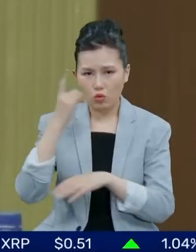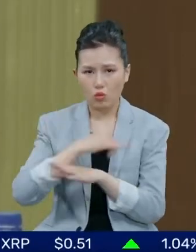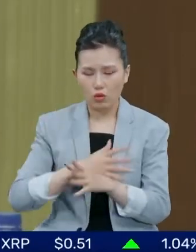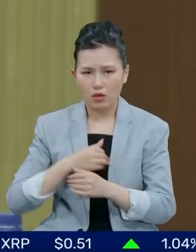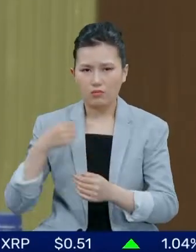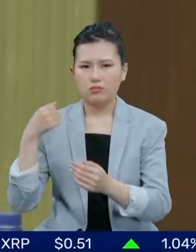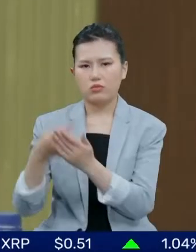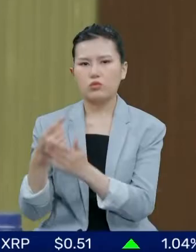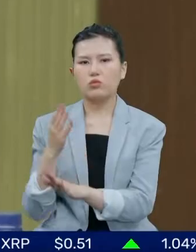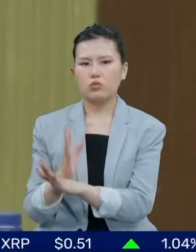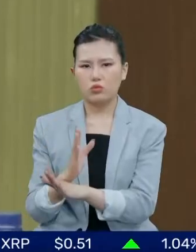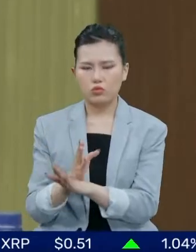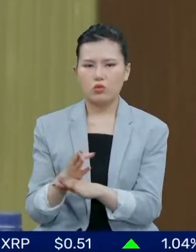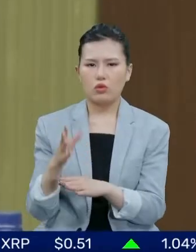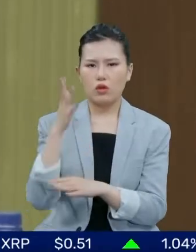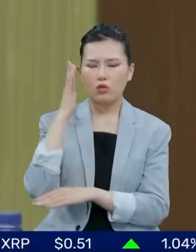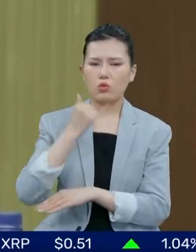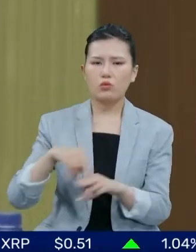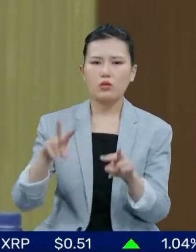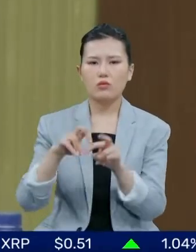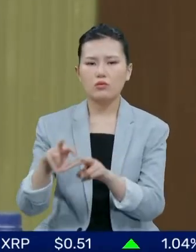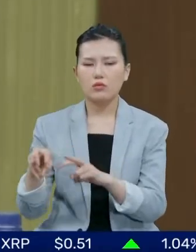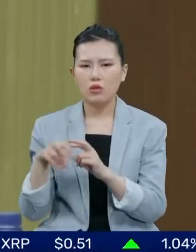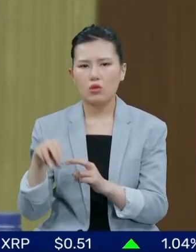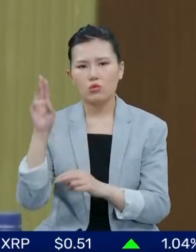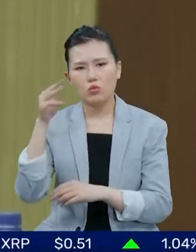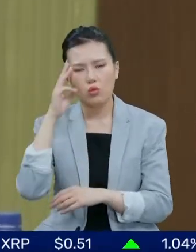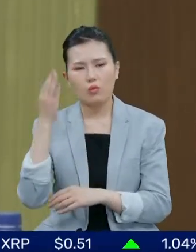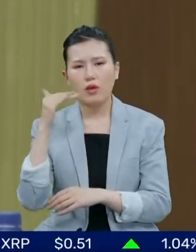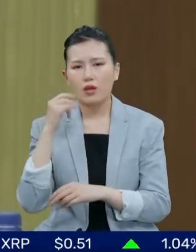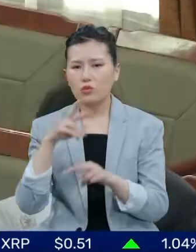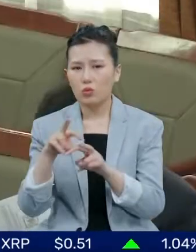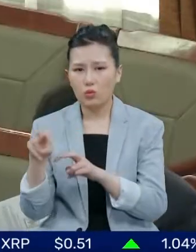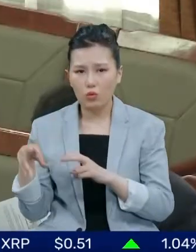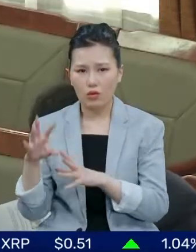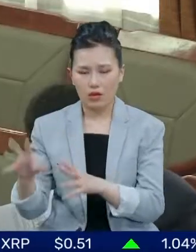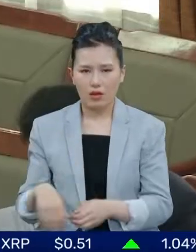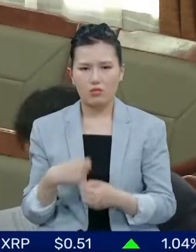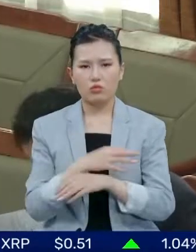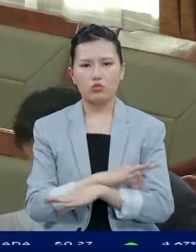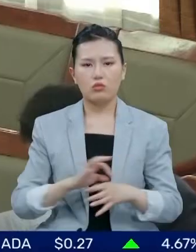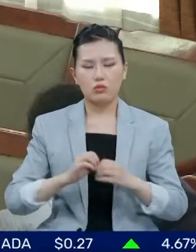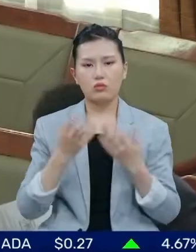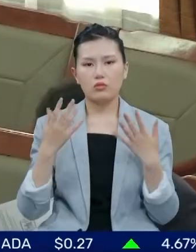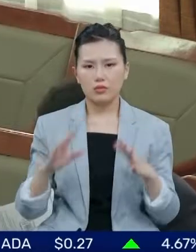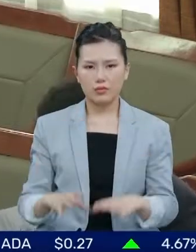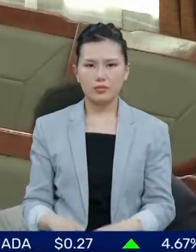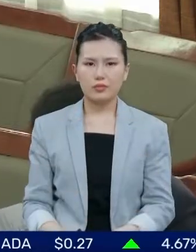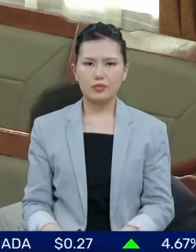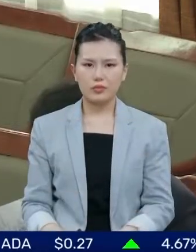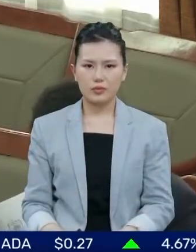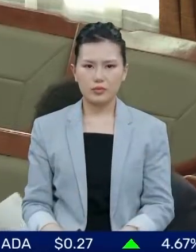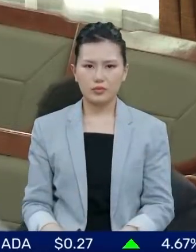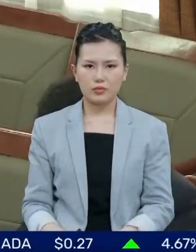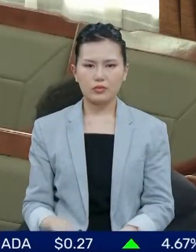одоо бусад улс орнуудын практик нэлээд судалж энэ одоо төслийг босруулсан байгаа. Саяны тайлангуудыг хүлээж авч Эрх хаанд олон